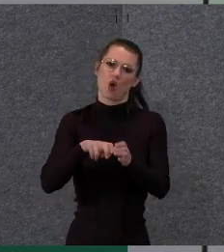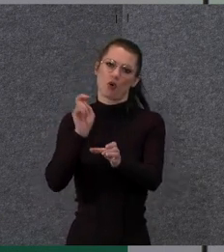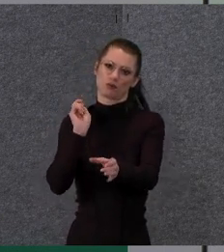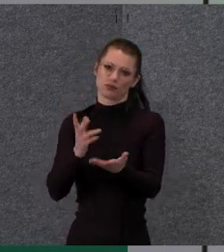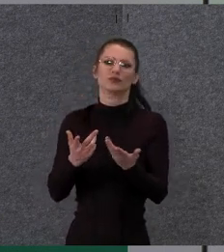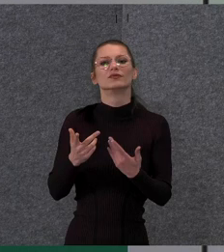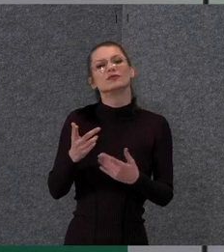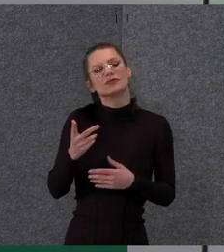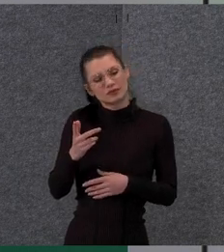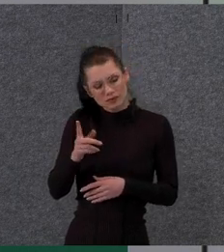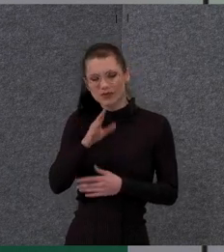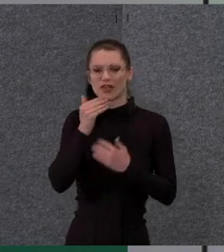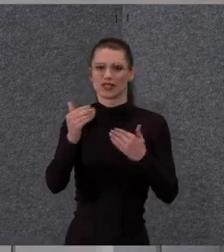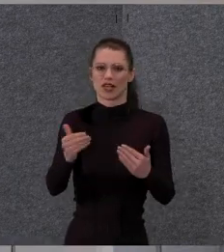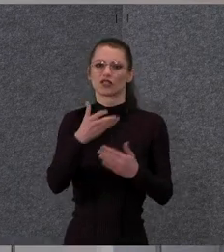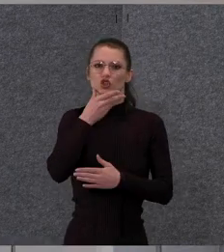noch, Dankeschön.